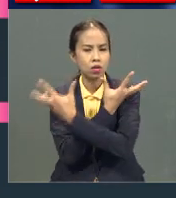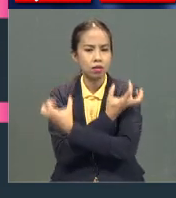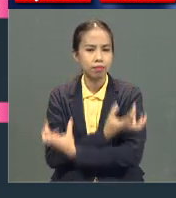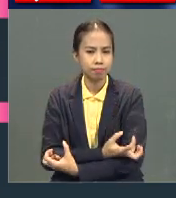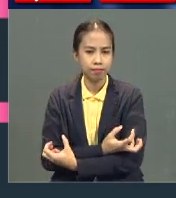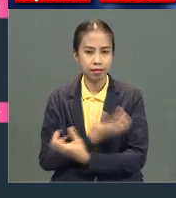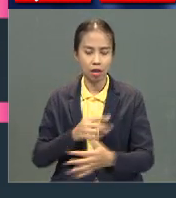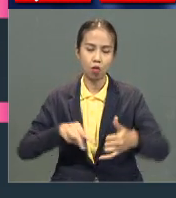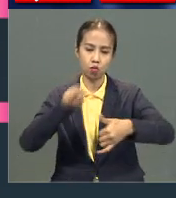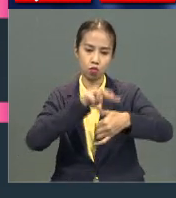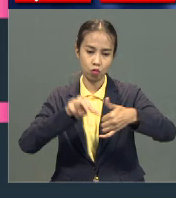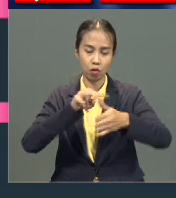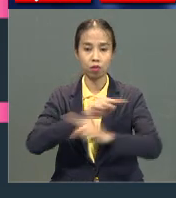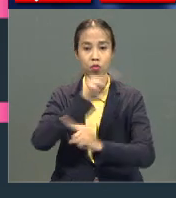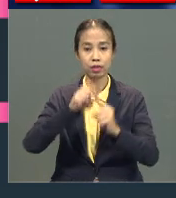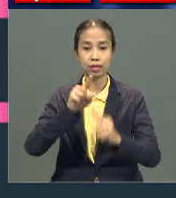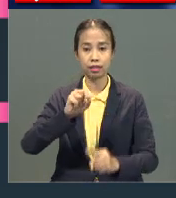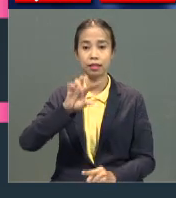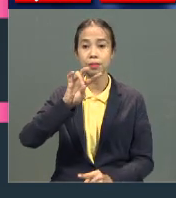กรกฎาคมคือมีอาการไข้ไอเจ็บคอมีน้ำมูกมีเสมหะปวดกล้ามเนื้อปวดศีรษะมาตรวจหาเชื้อวันที่27